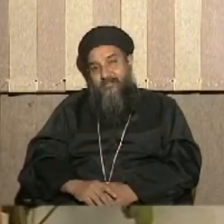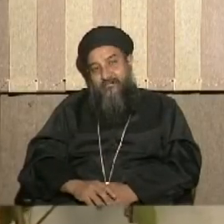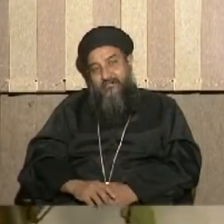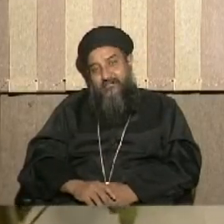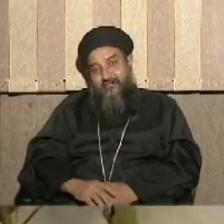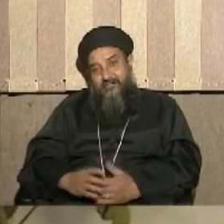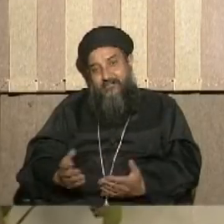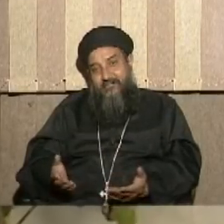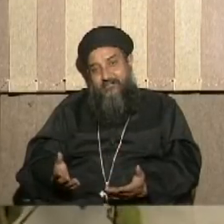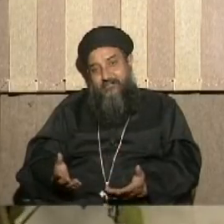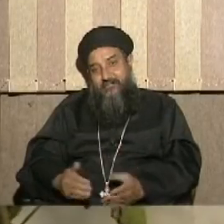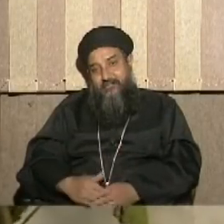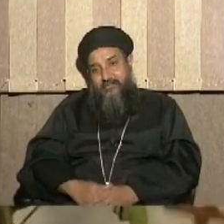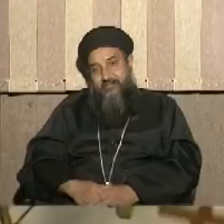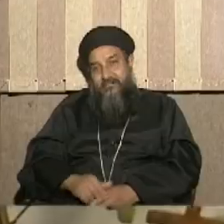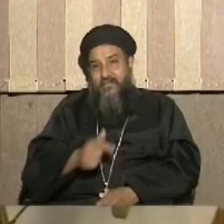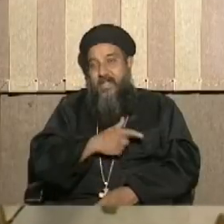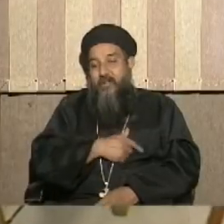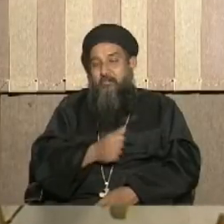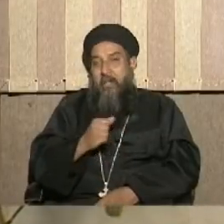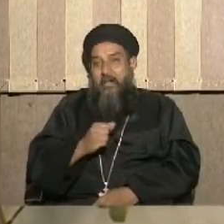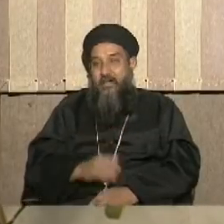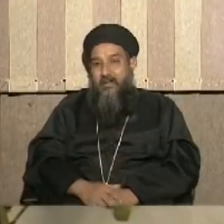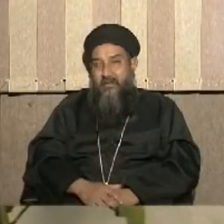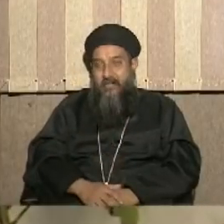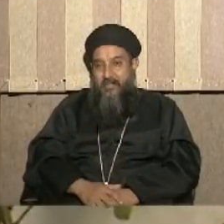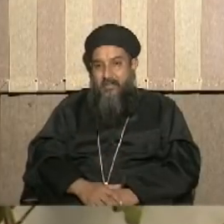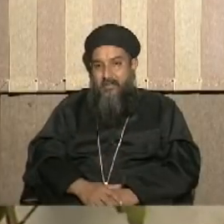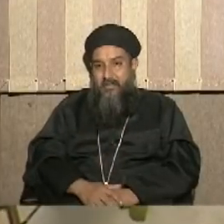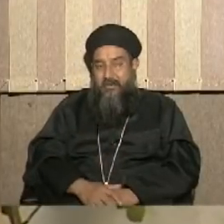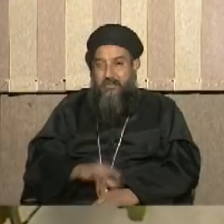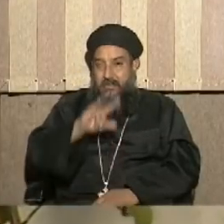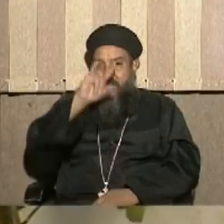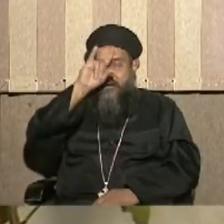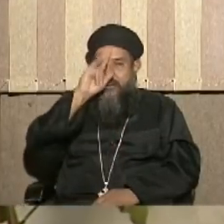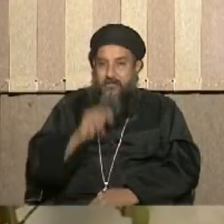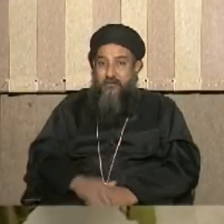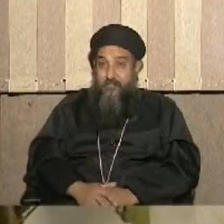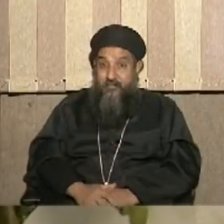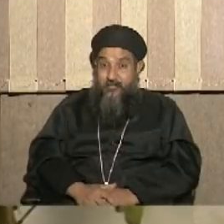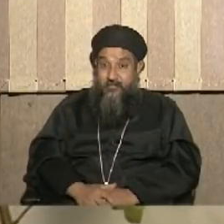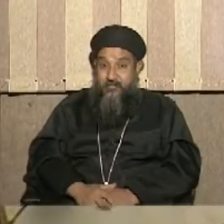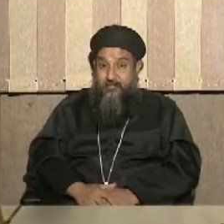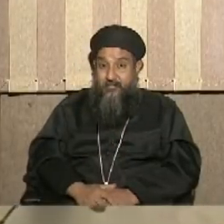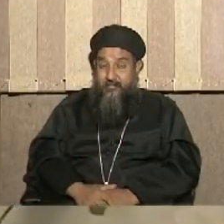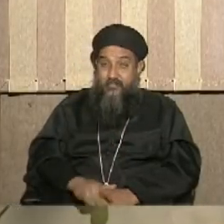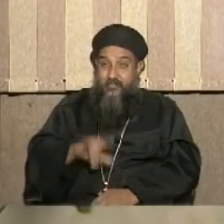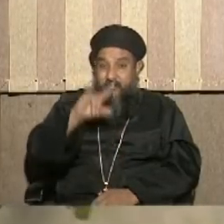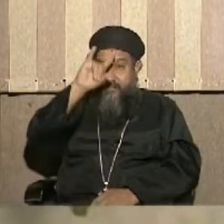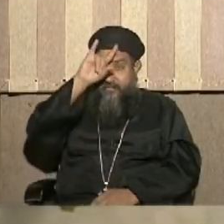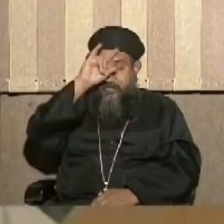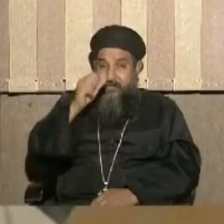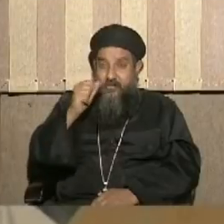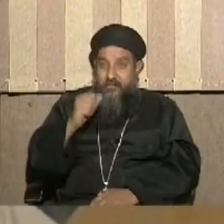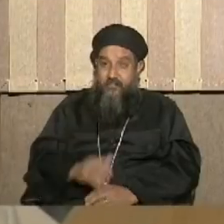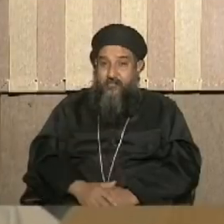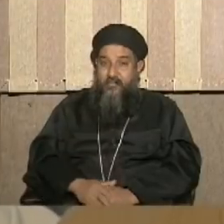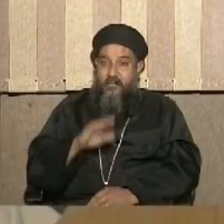يا في ناس بالقسوة دي، دي شغل شياطين. اجتمع احتمالش تنفيذ الوصية.